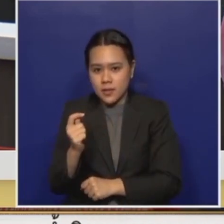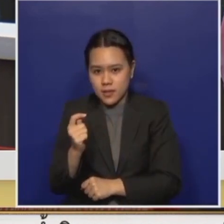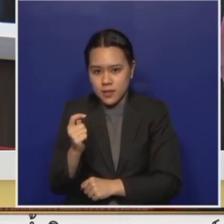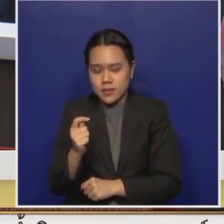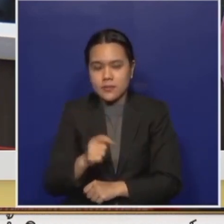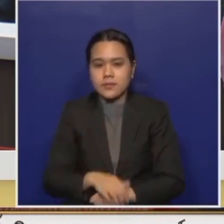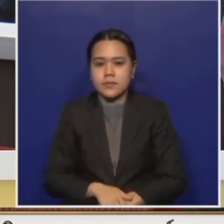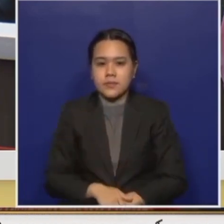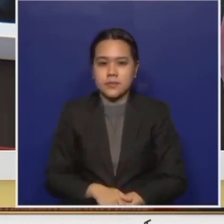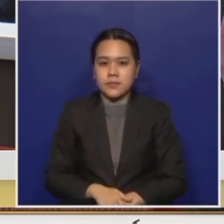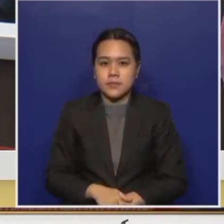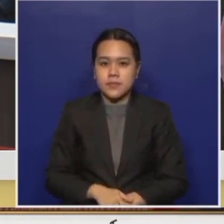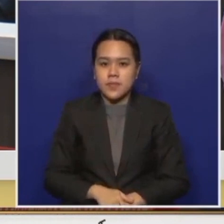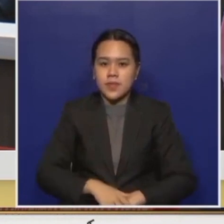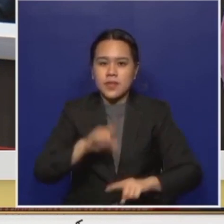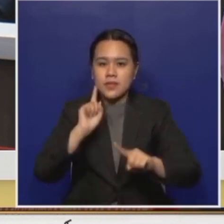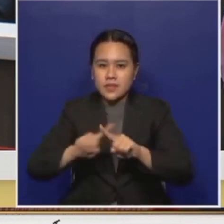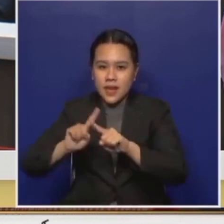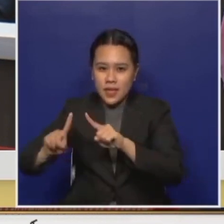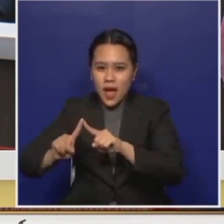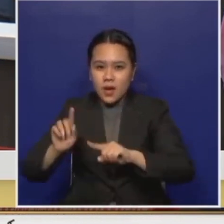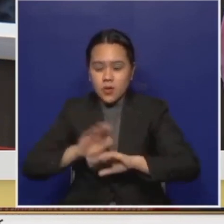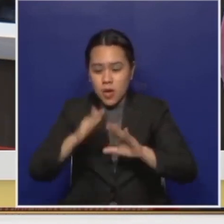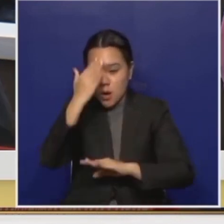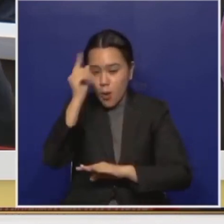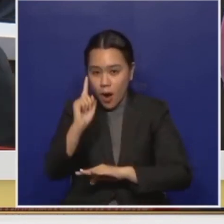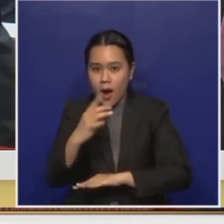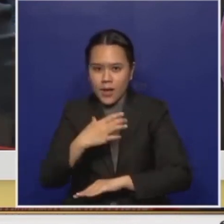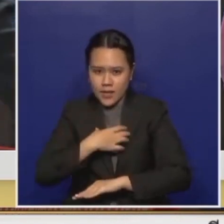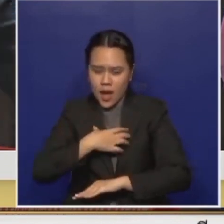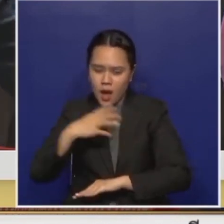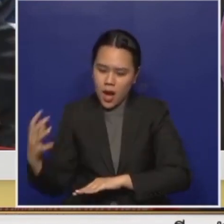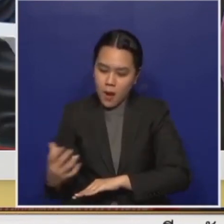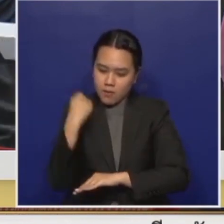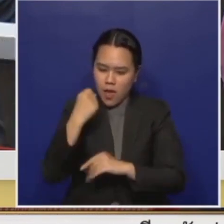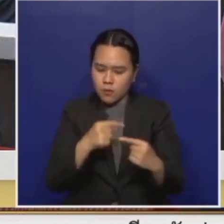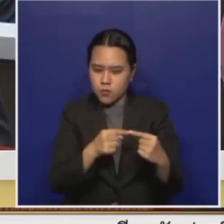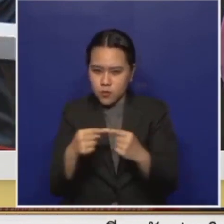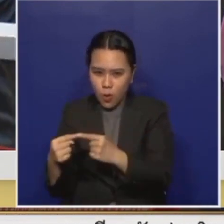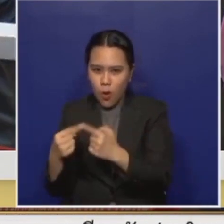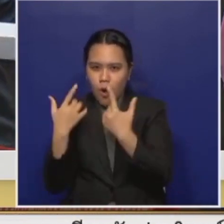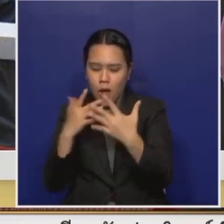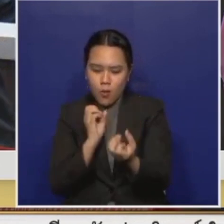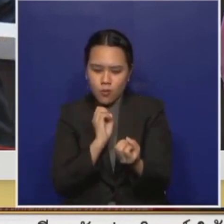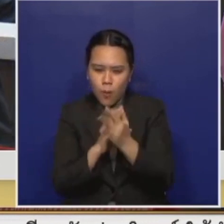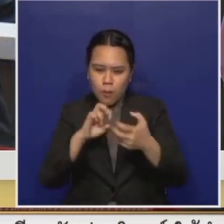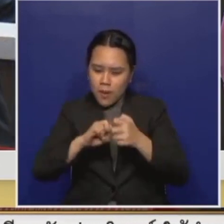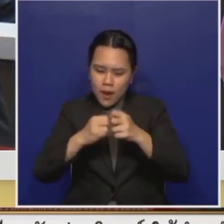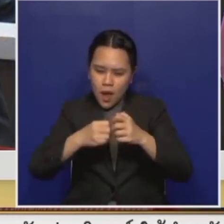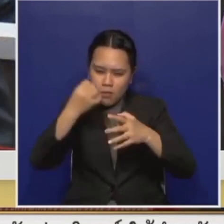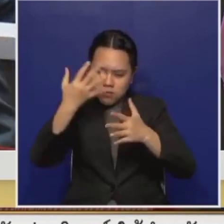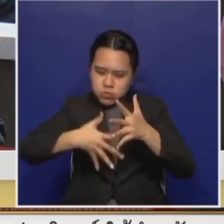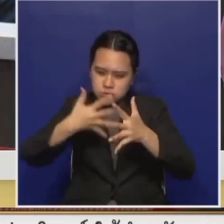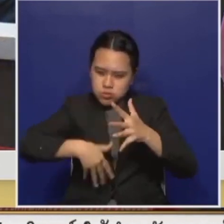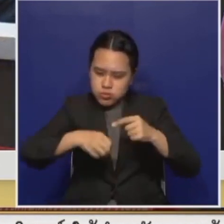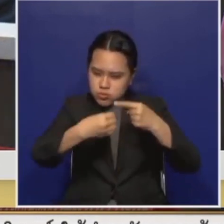สิ่ต่ๆเห่านี้ เพื่อที่ตัเองจะได้อยู่ในอำนจและคลองอำนาจต่อมนกเลยกลอปัญหาอย่มากมายมั